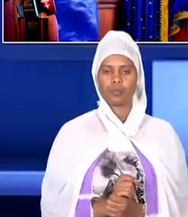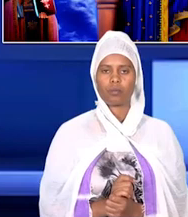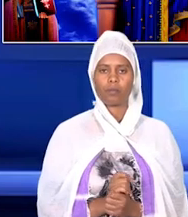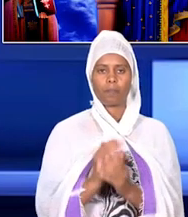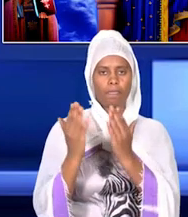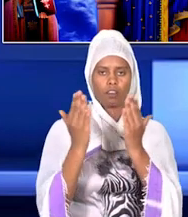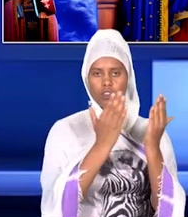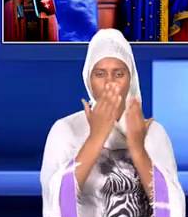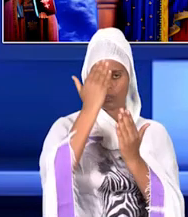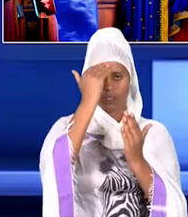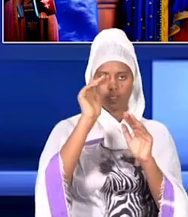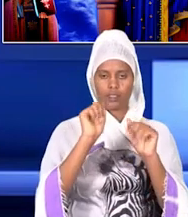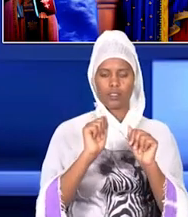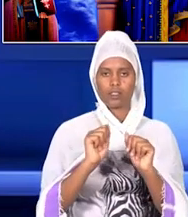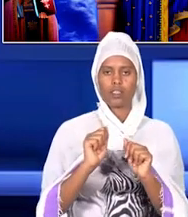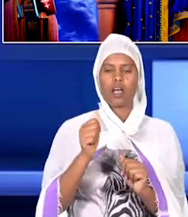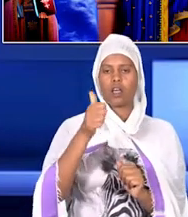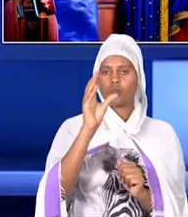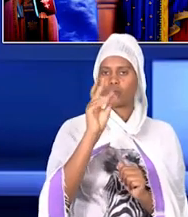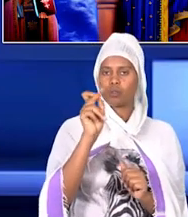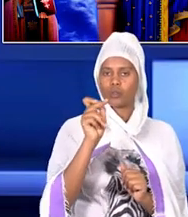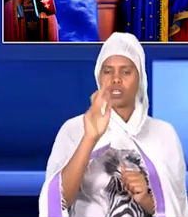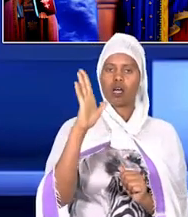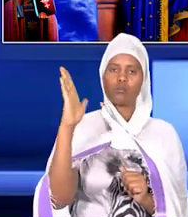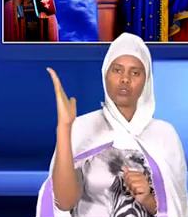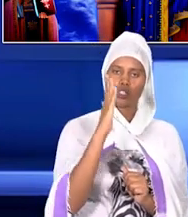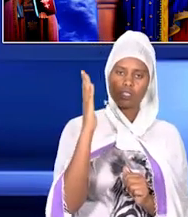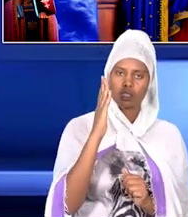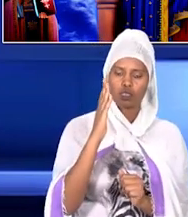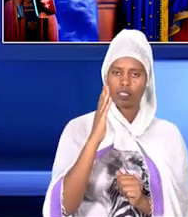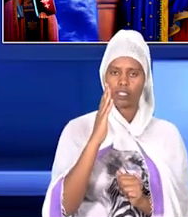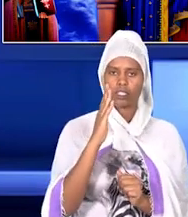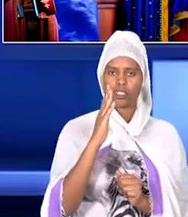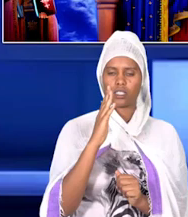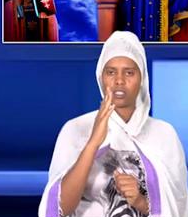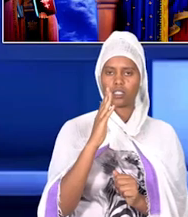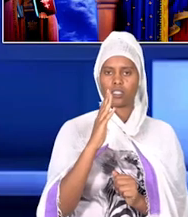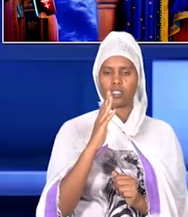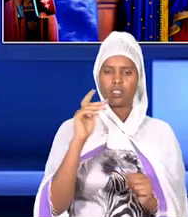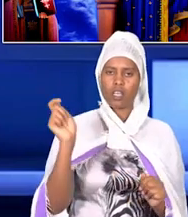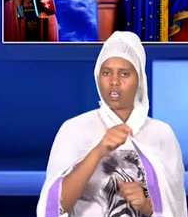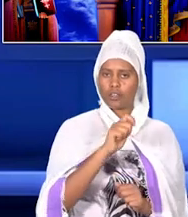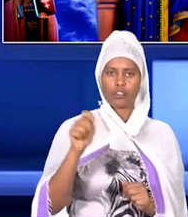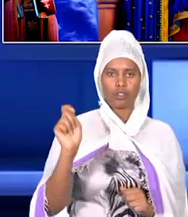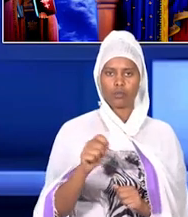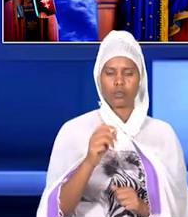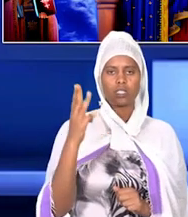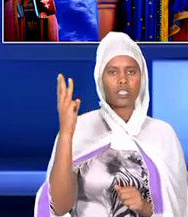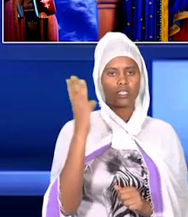ጀሚርና ከነንብቦ ንኽእል። ብኣይሁድ ሓሙሽተ ግዜ ንርብዓ ሰዓት ጎደል